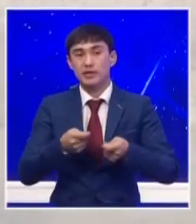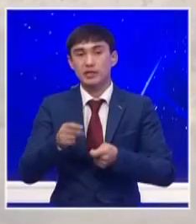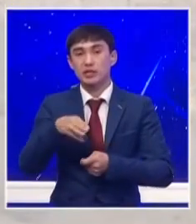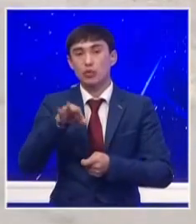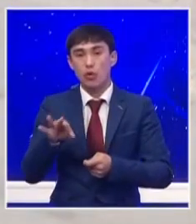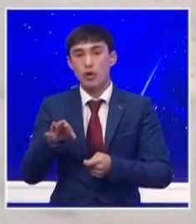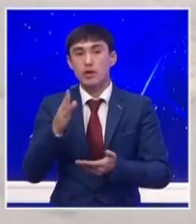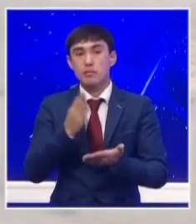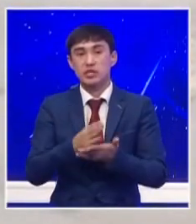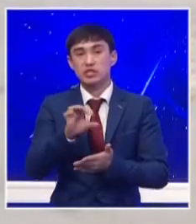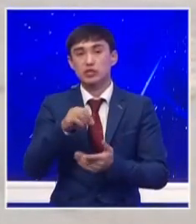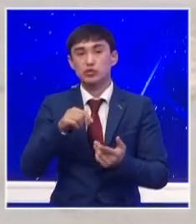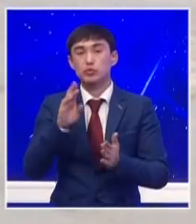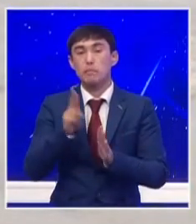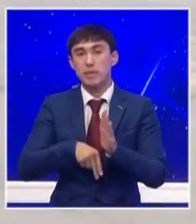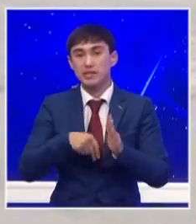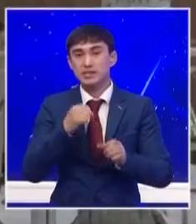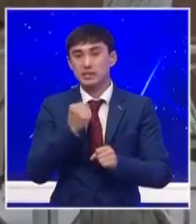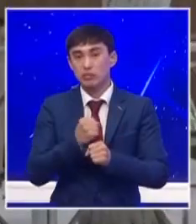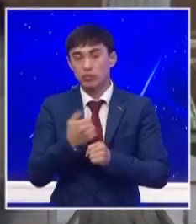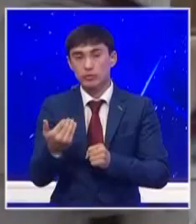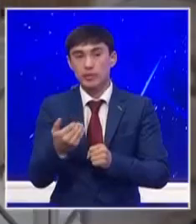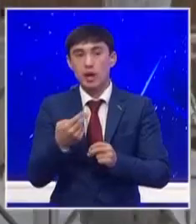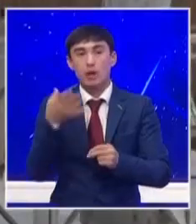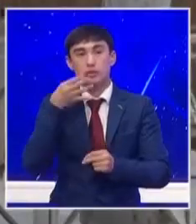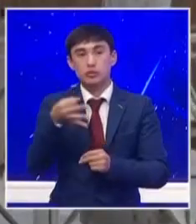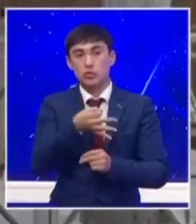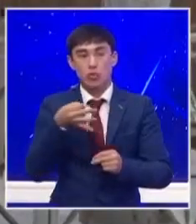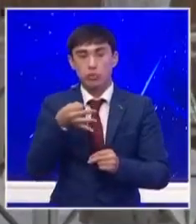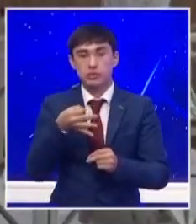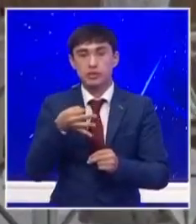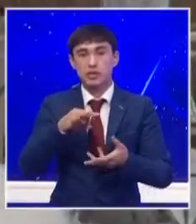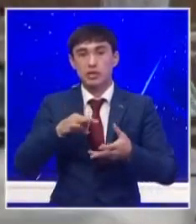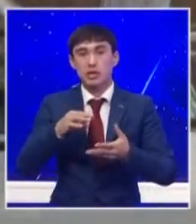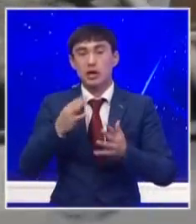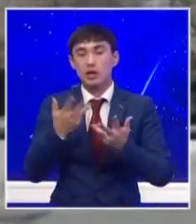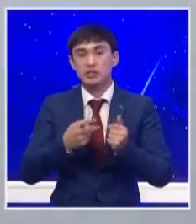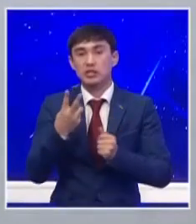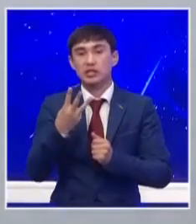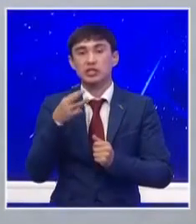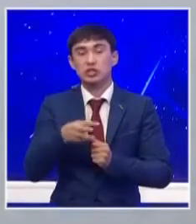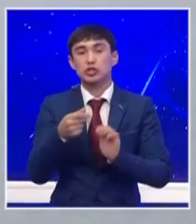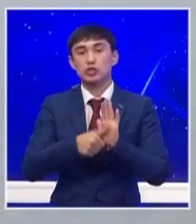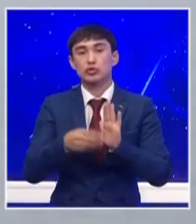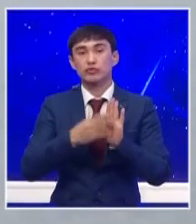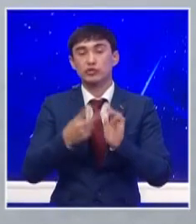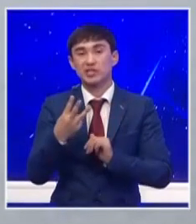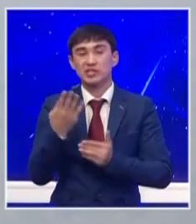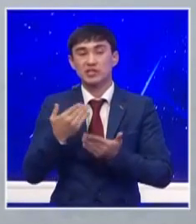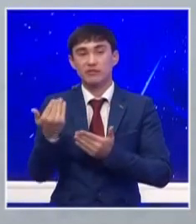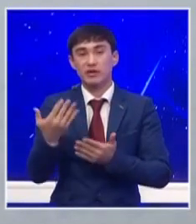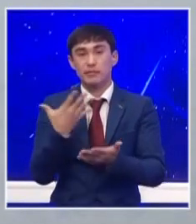то имеющих статус бездействуют ской области их количество составляет 3693 Если вы